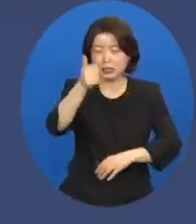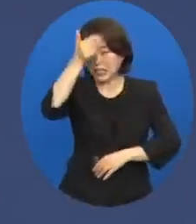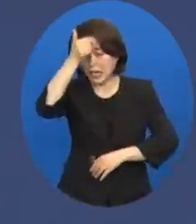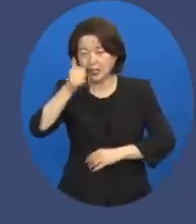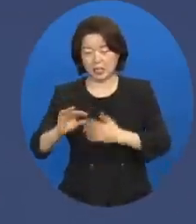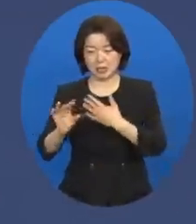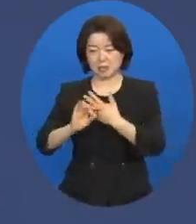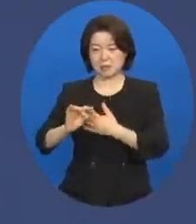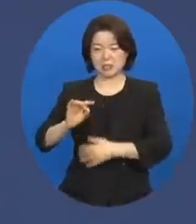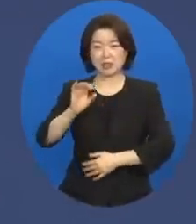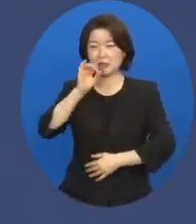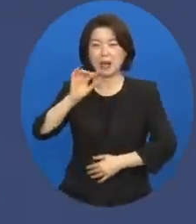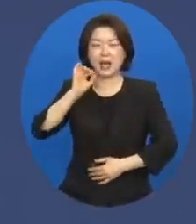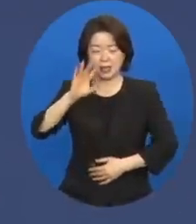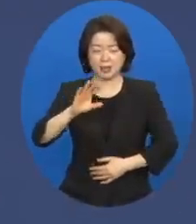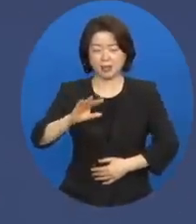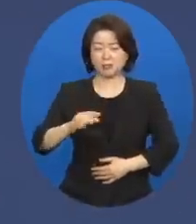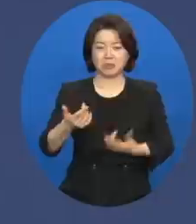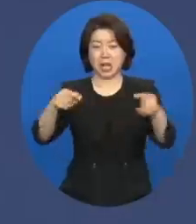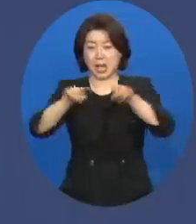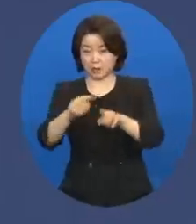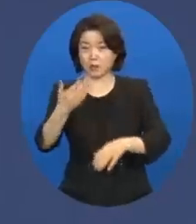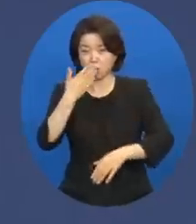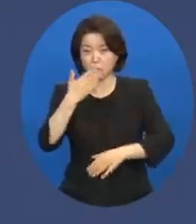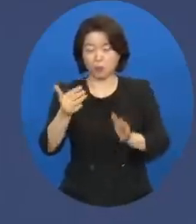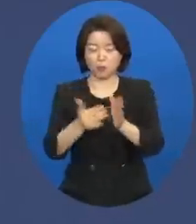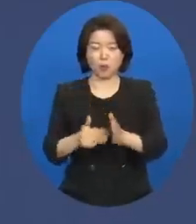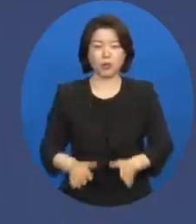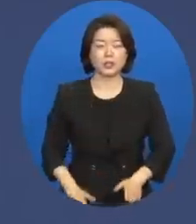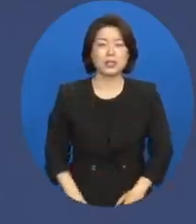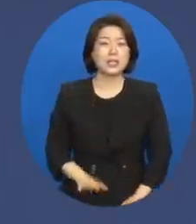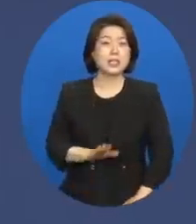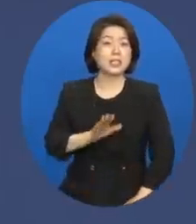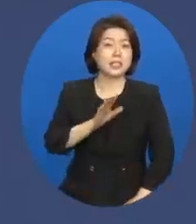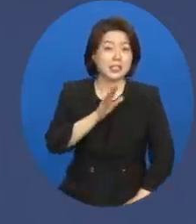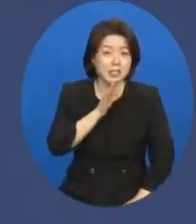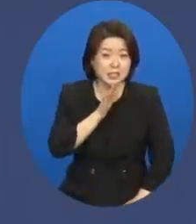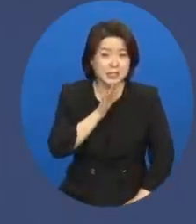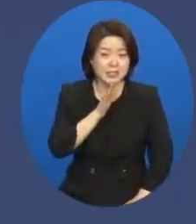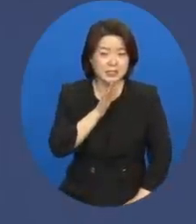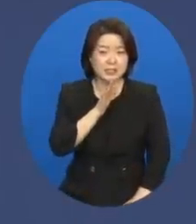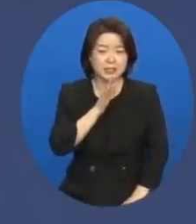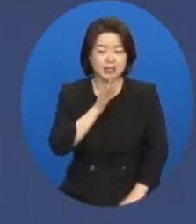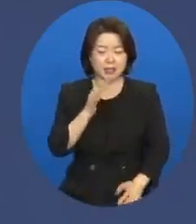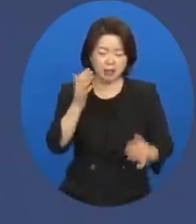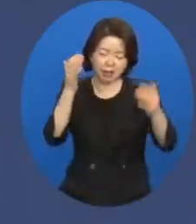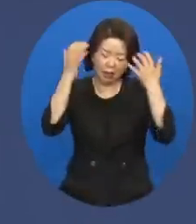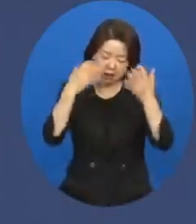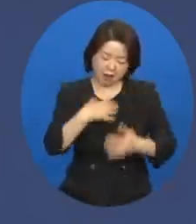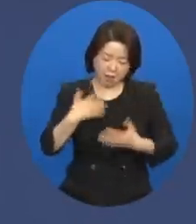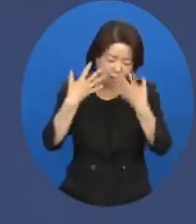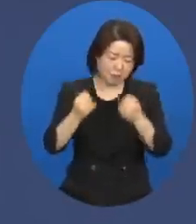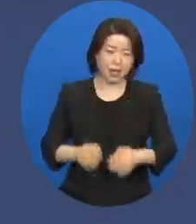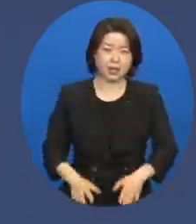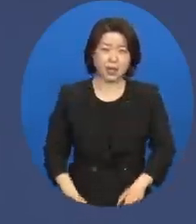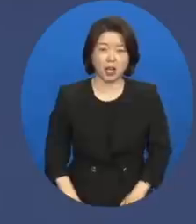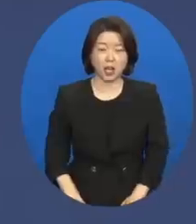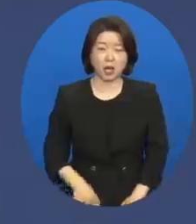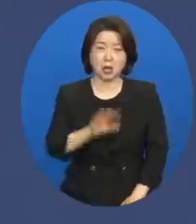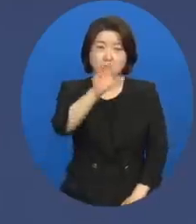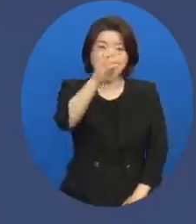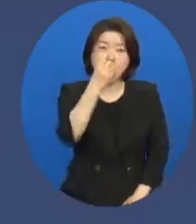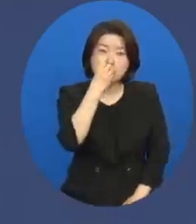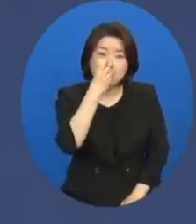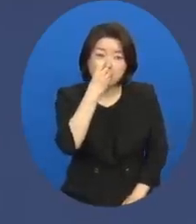핑계할 수는 없어요. 같이 먹었으니까. 그런데 정말 고통을 많이 당한 거예요. 먹으려고 해서 먹은 게